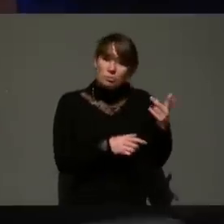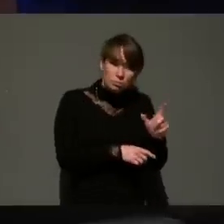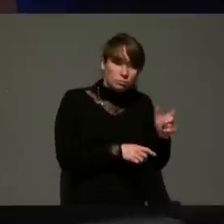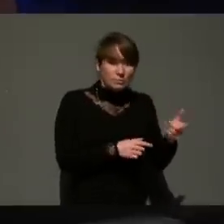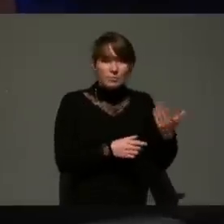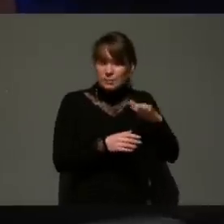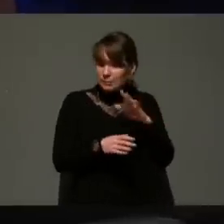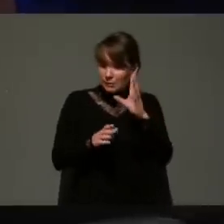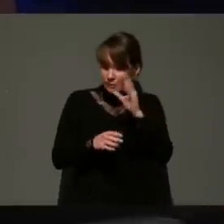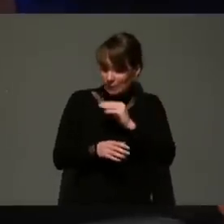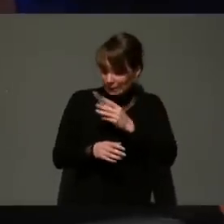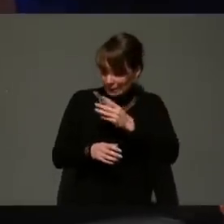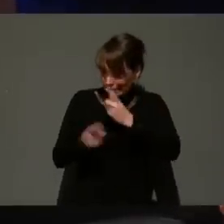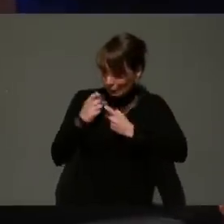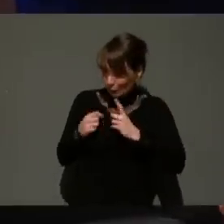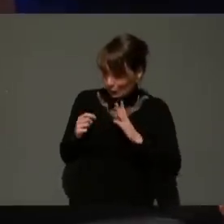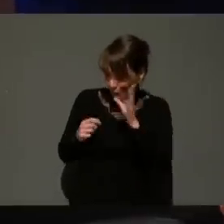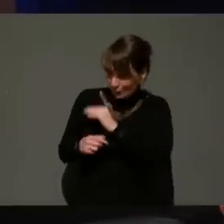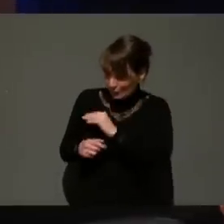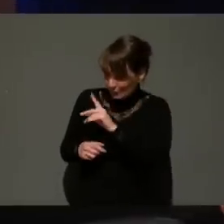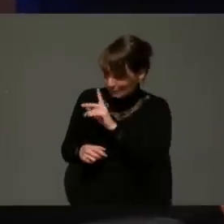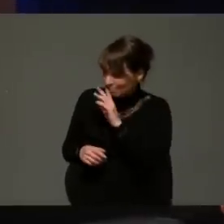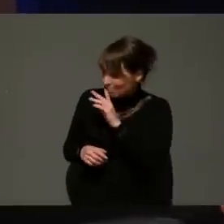J'ai perdu un petit peu le fil de votre question.